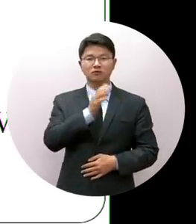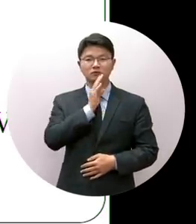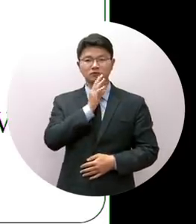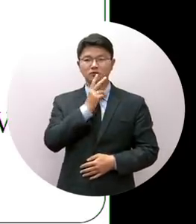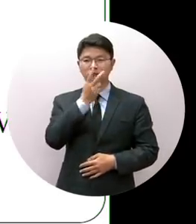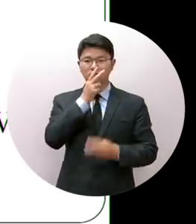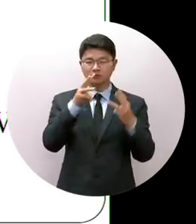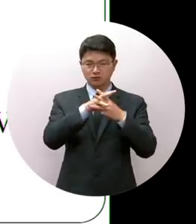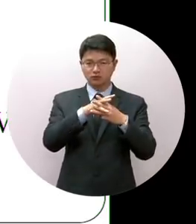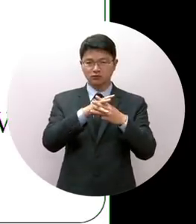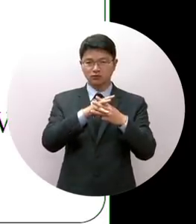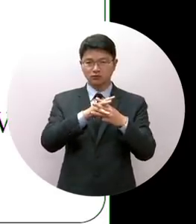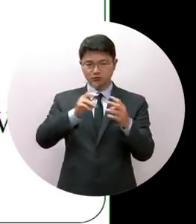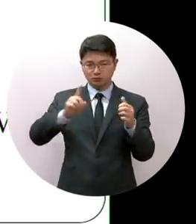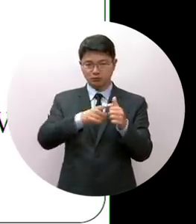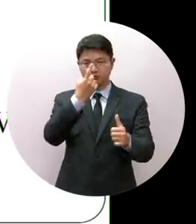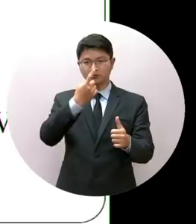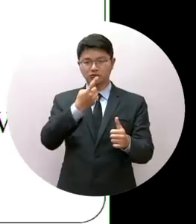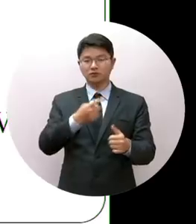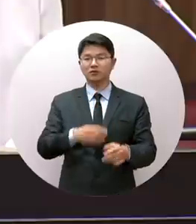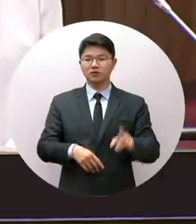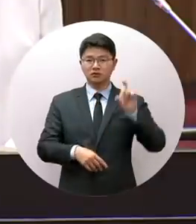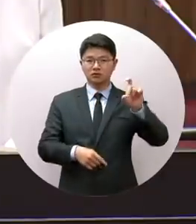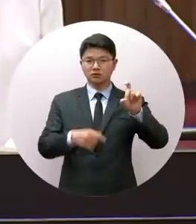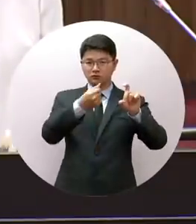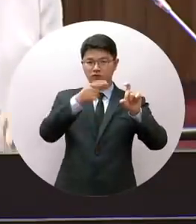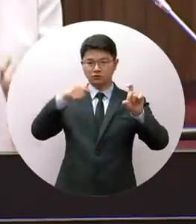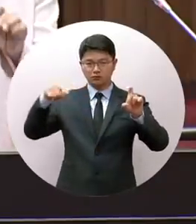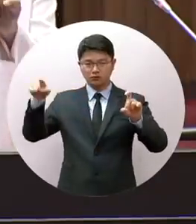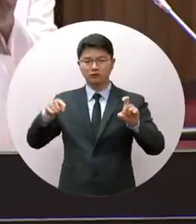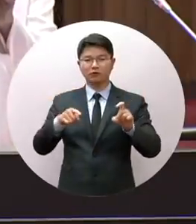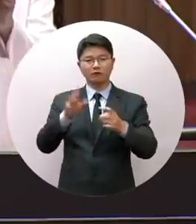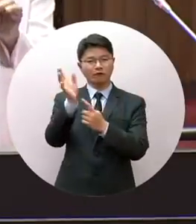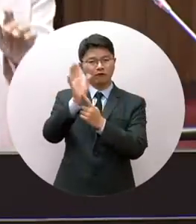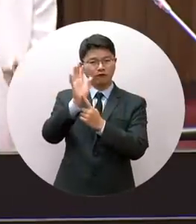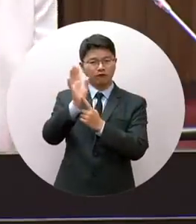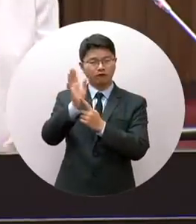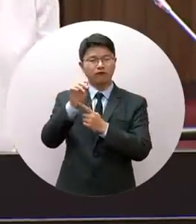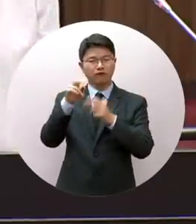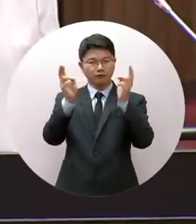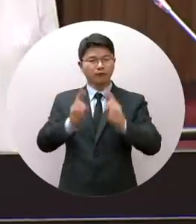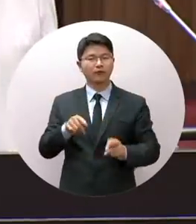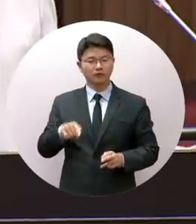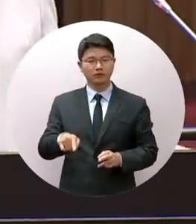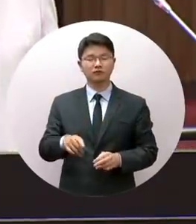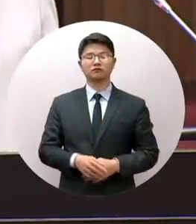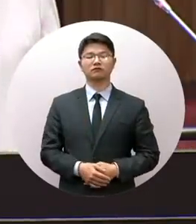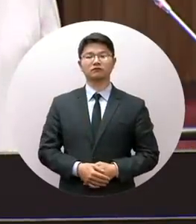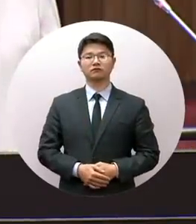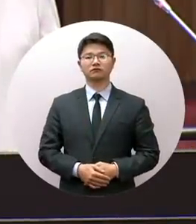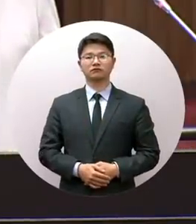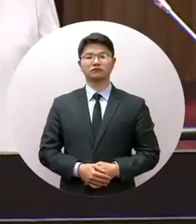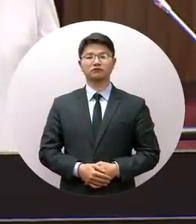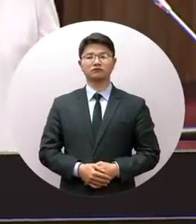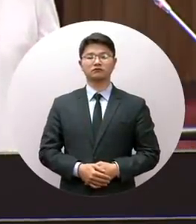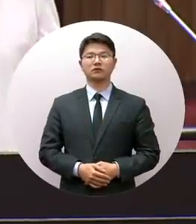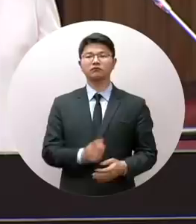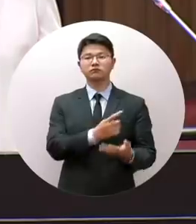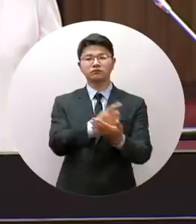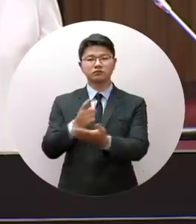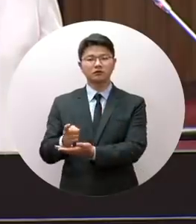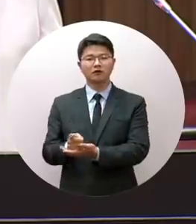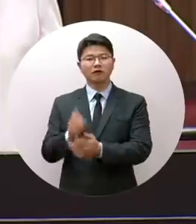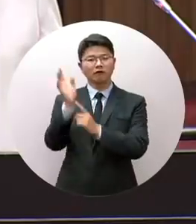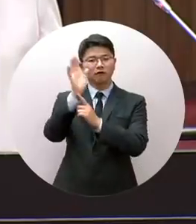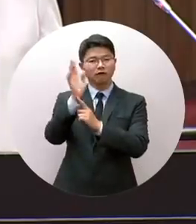做10吉瓦的离岸风电， 是。 但是这里面呢，其实每一个发展离岸风电的国家，